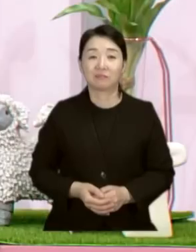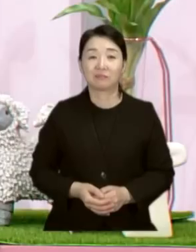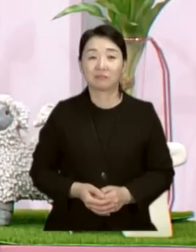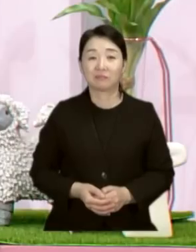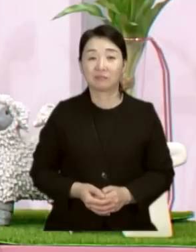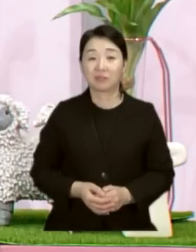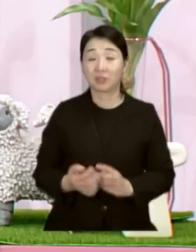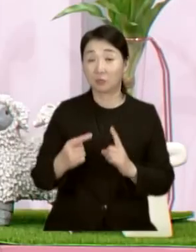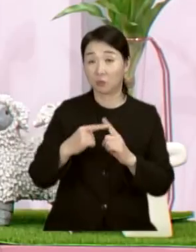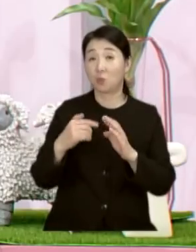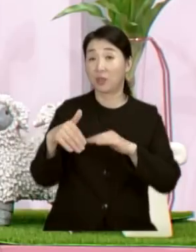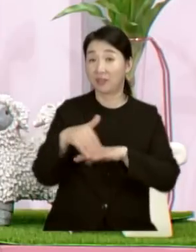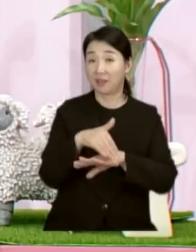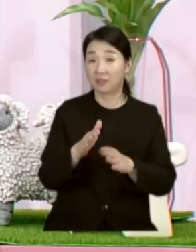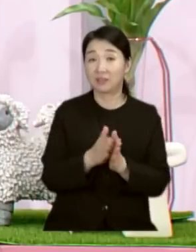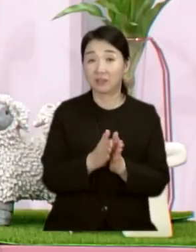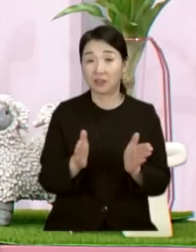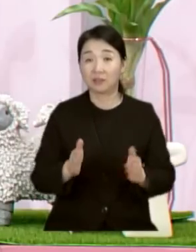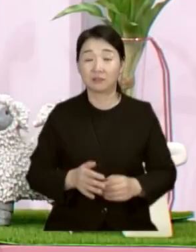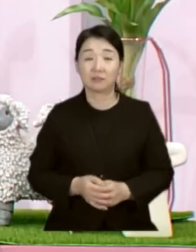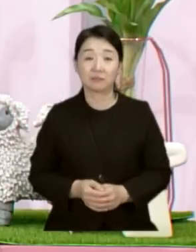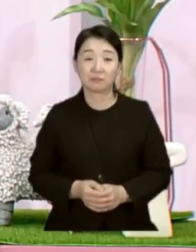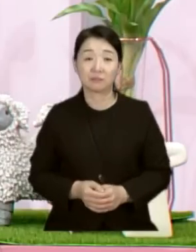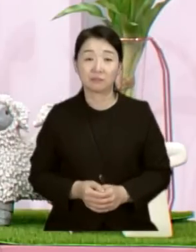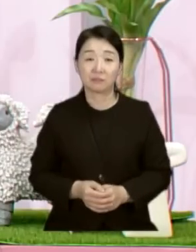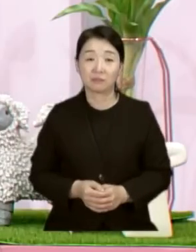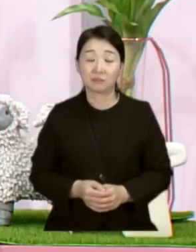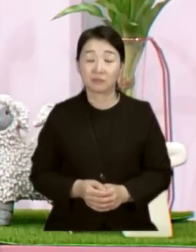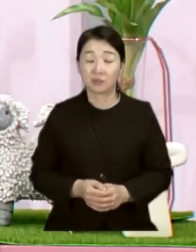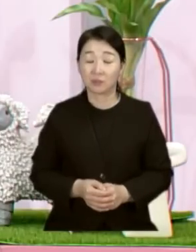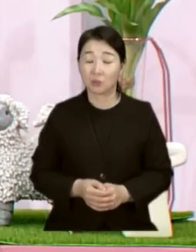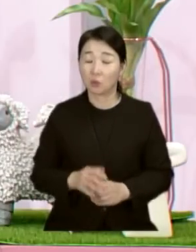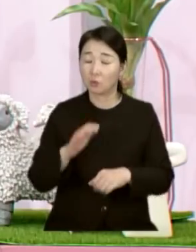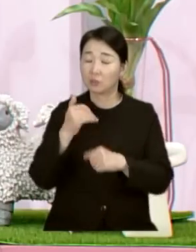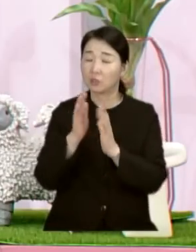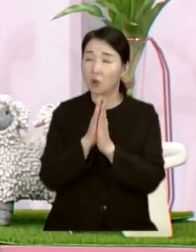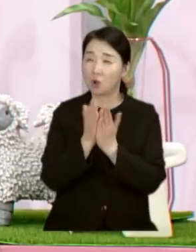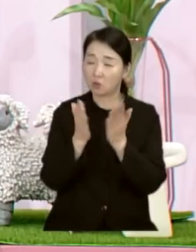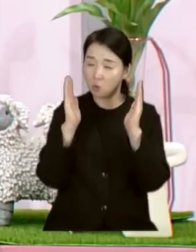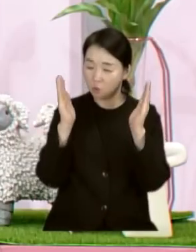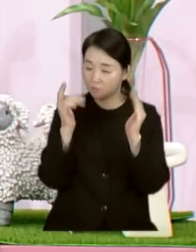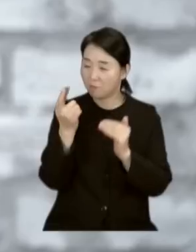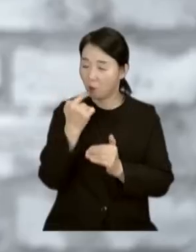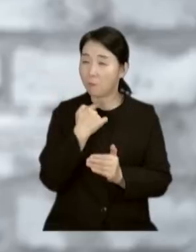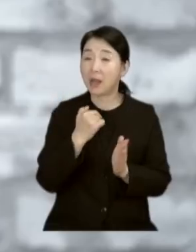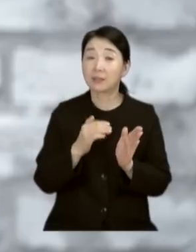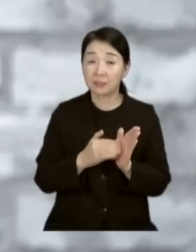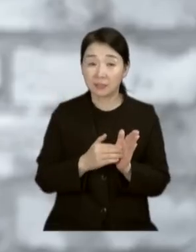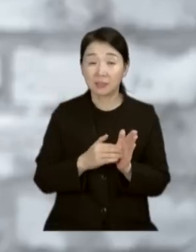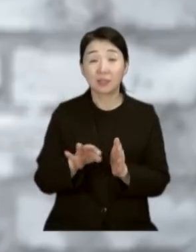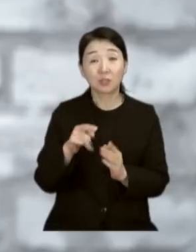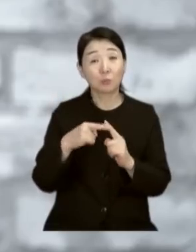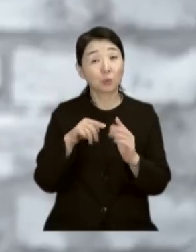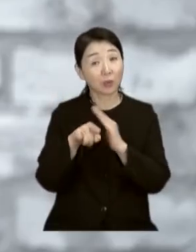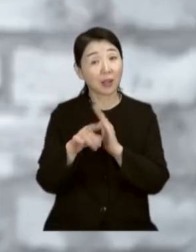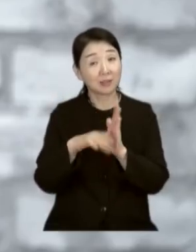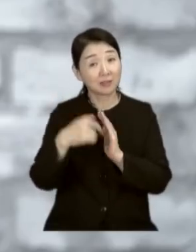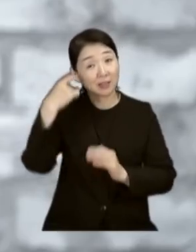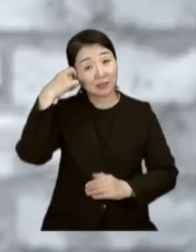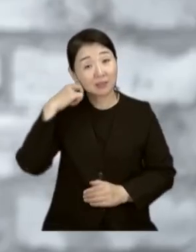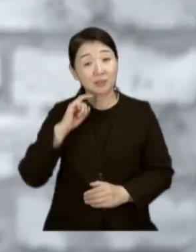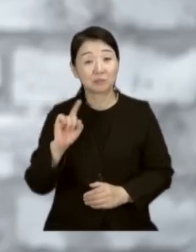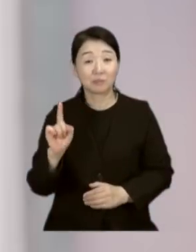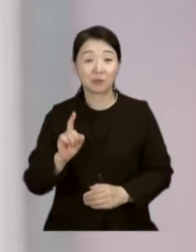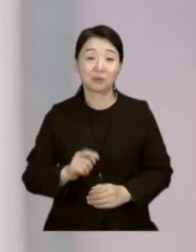멋있다. 이제 교회를 다니기 시작했어요. 그리고 이제 양육도 받고 성경 공부도 열심히 하고 처음 교회 갔을 때는 어땠어요?